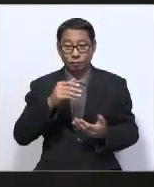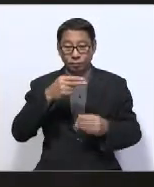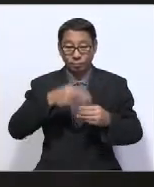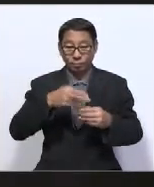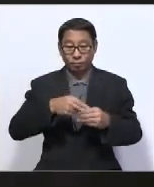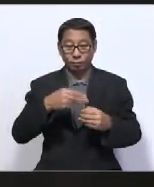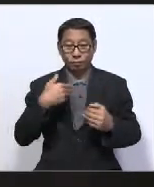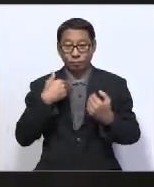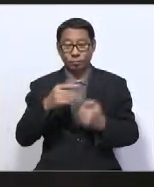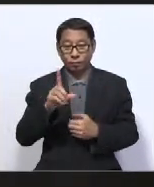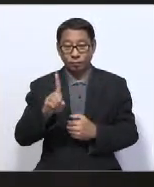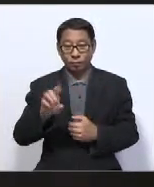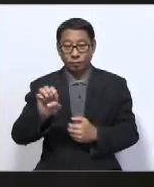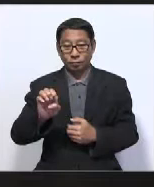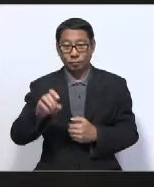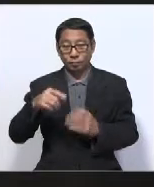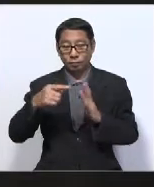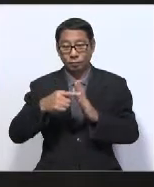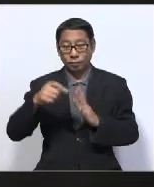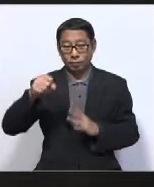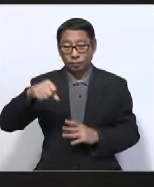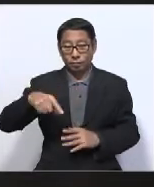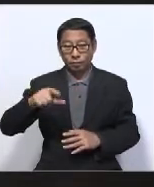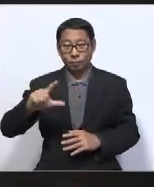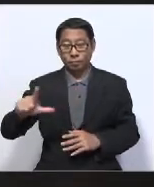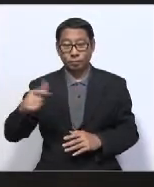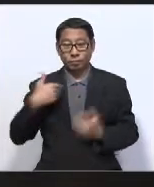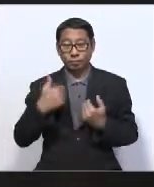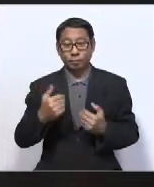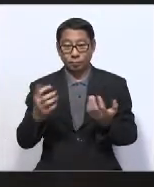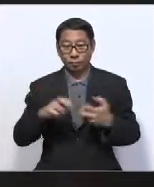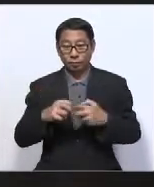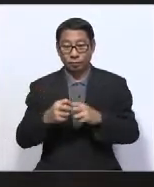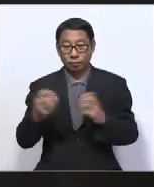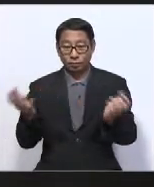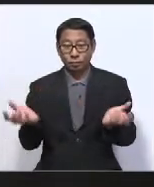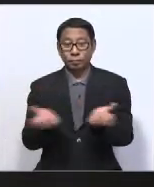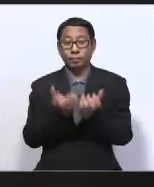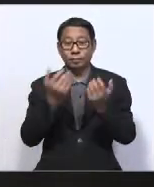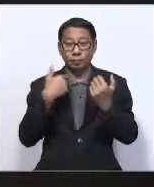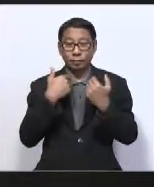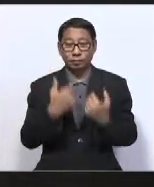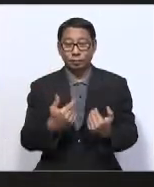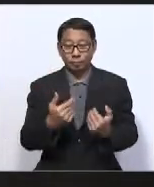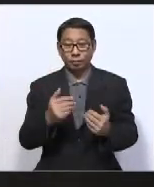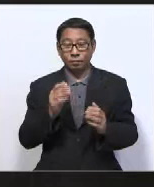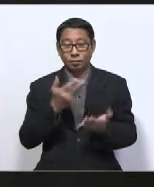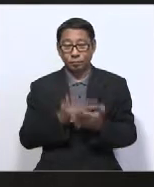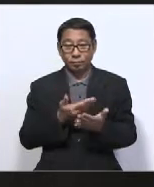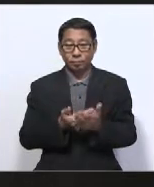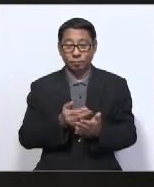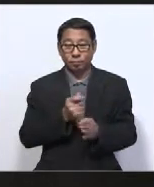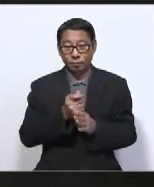าะน้ำมันดีเซลที่มีผลกระทบเป็นห่วงโซ่ยาวต่อการของชีพนะ